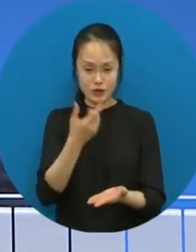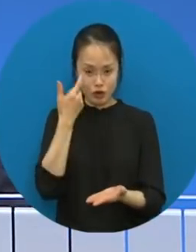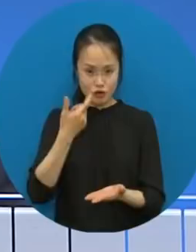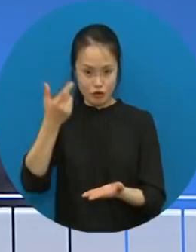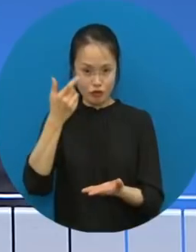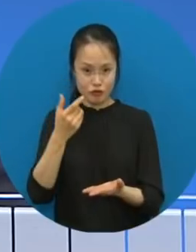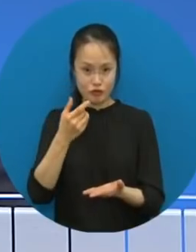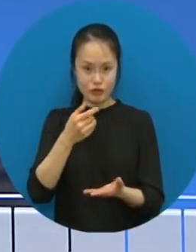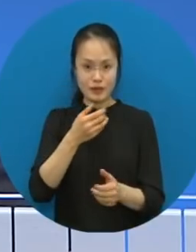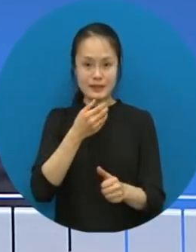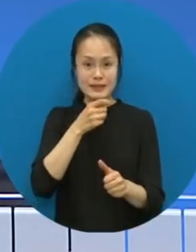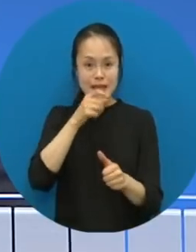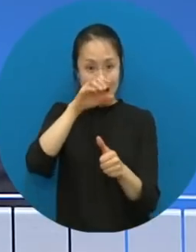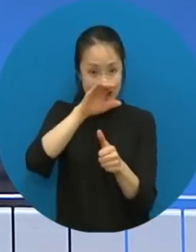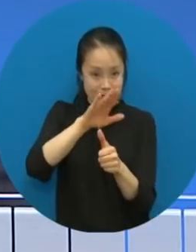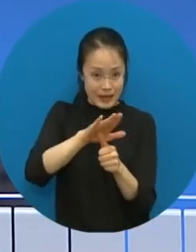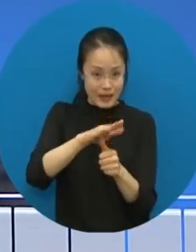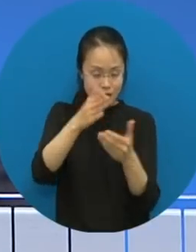그가 오실 것이라.